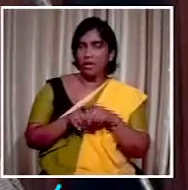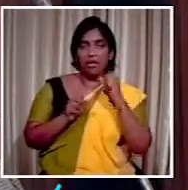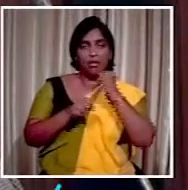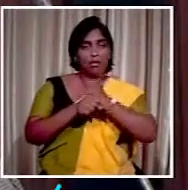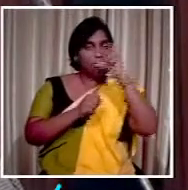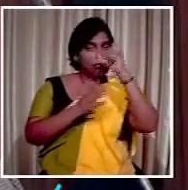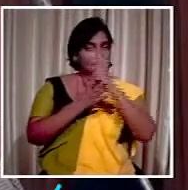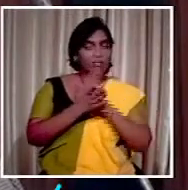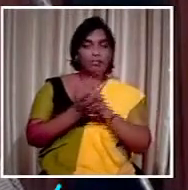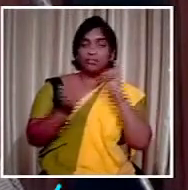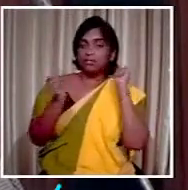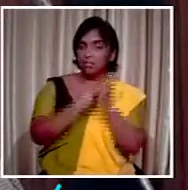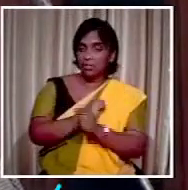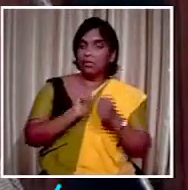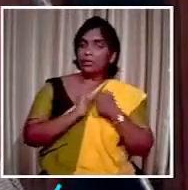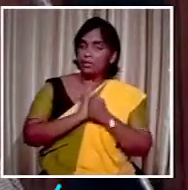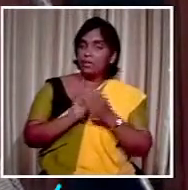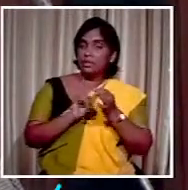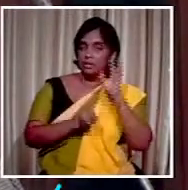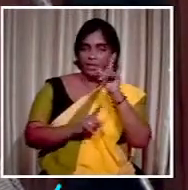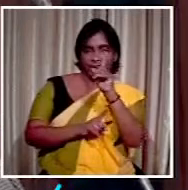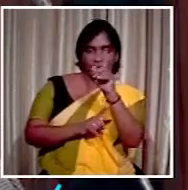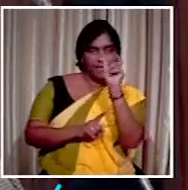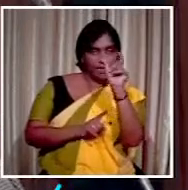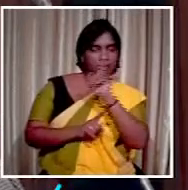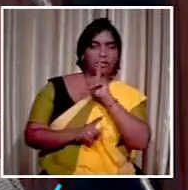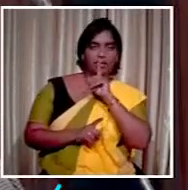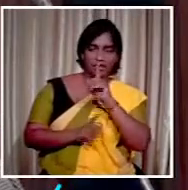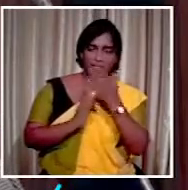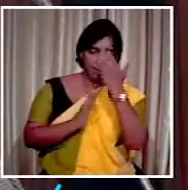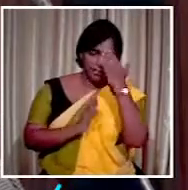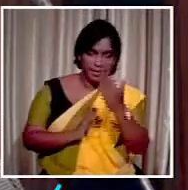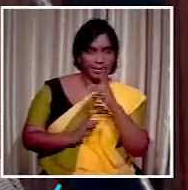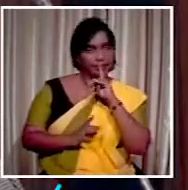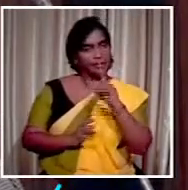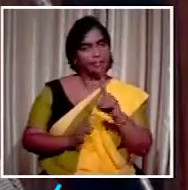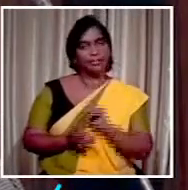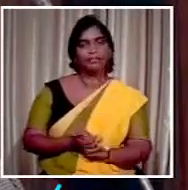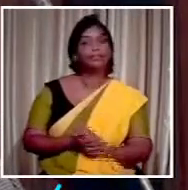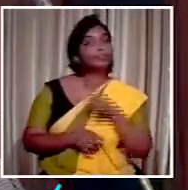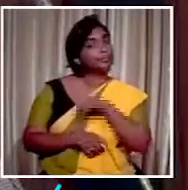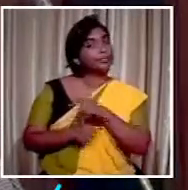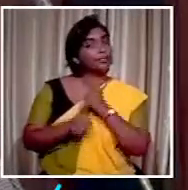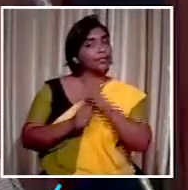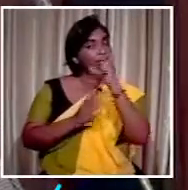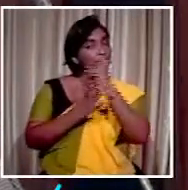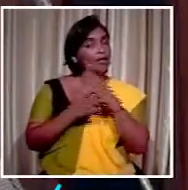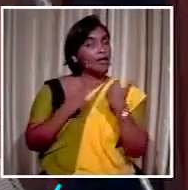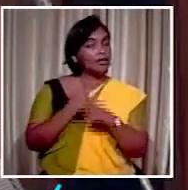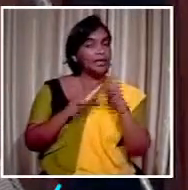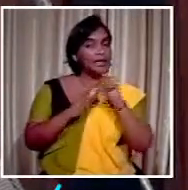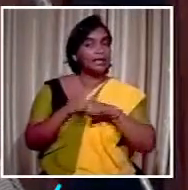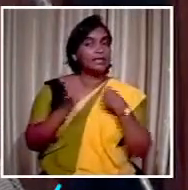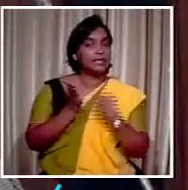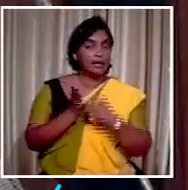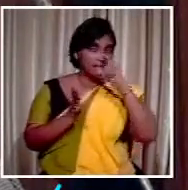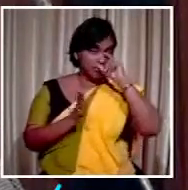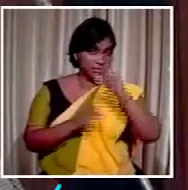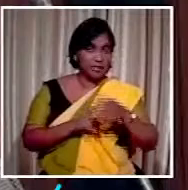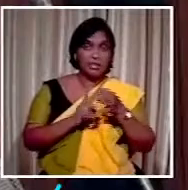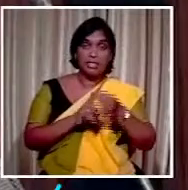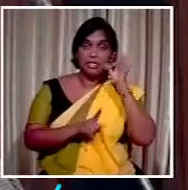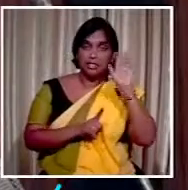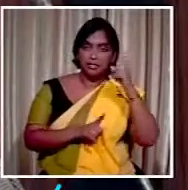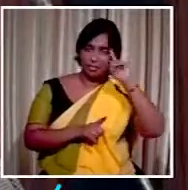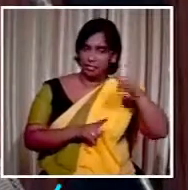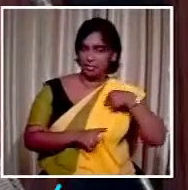kramivatta sansodhane gana garu sabhapathiwrunin man ekavachanayak vitarak kiyanna avasara illena. Me aandu kramaya haduwe JR Jayawardhana janadi pettumage